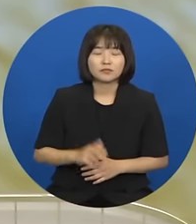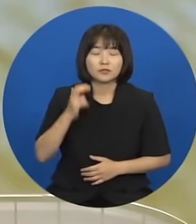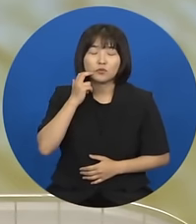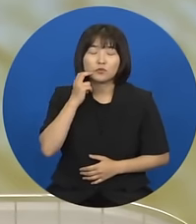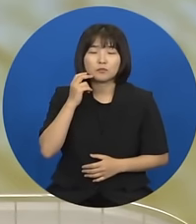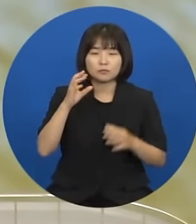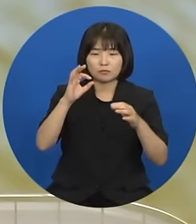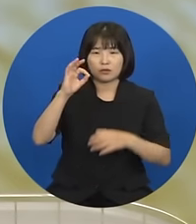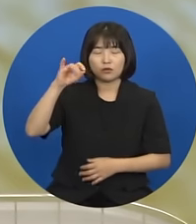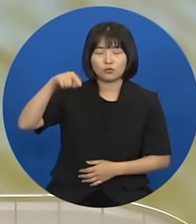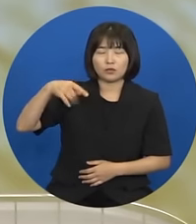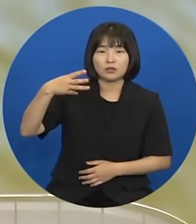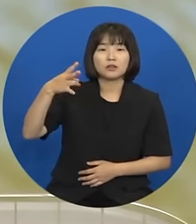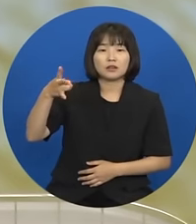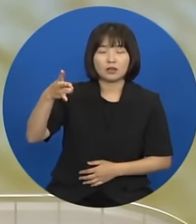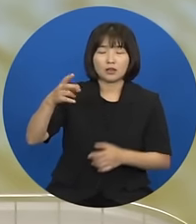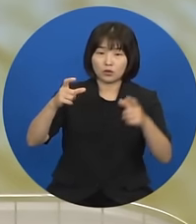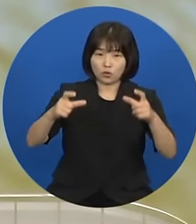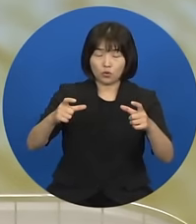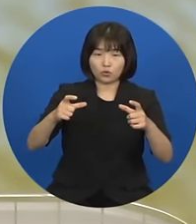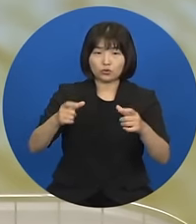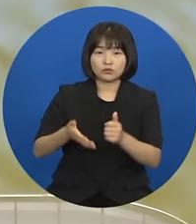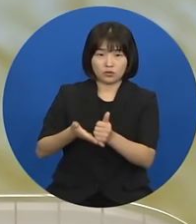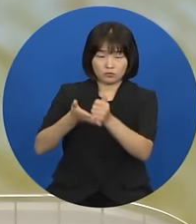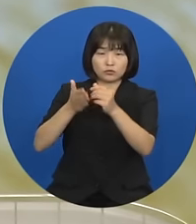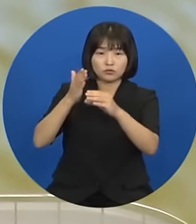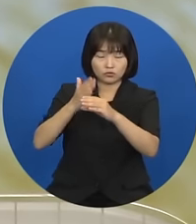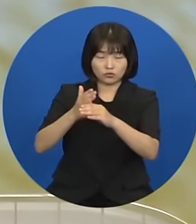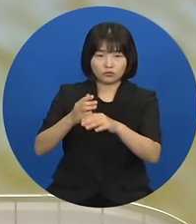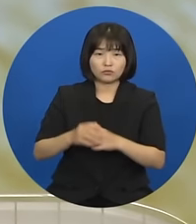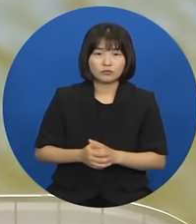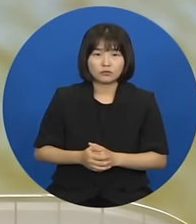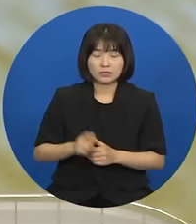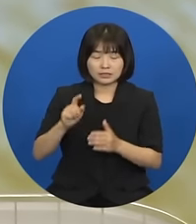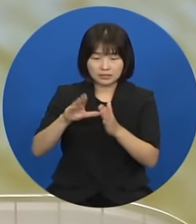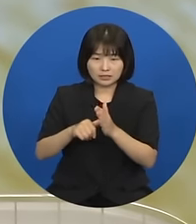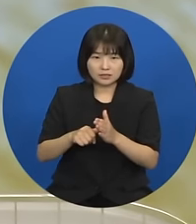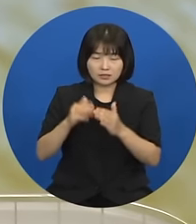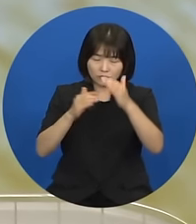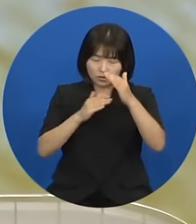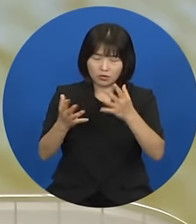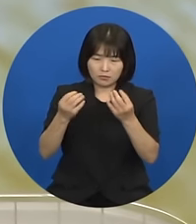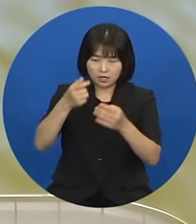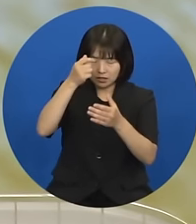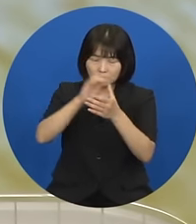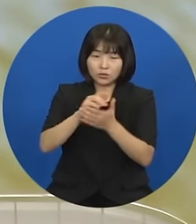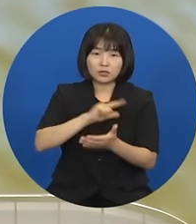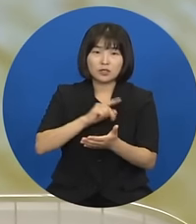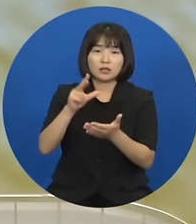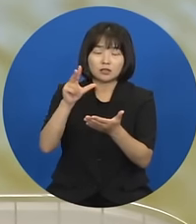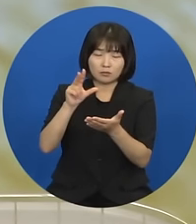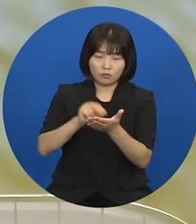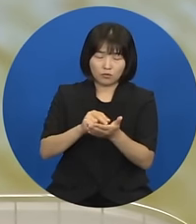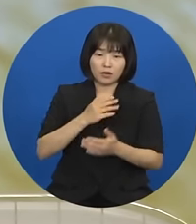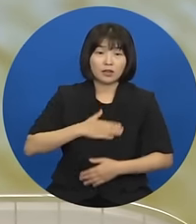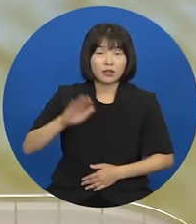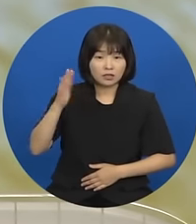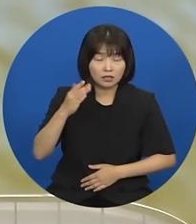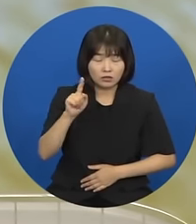있습니다. 교구를 섬기면서 성도님들의 많은 기도 제목을 만나게 됩니다. 어떤